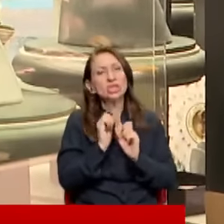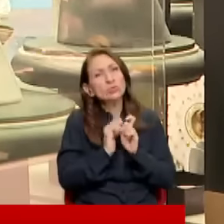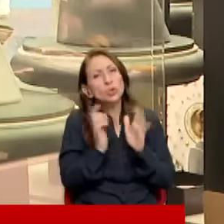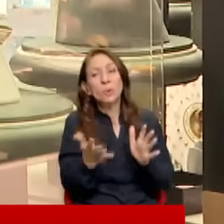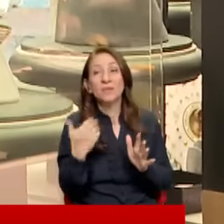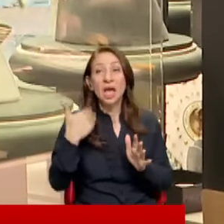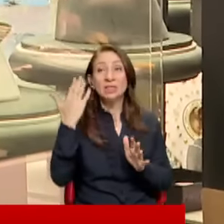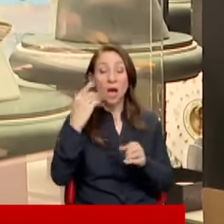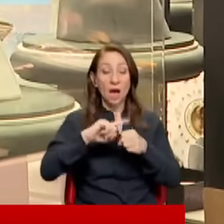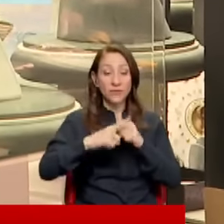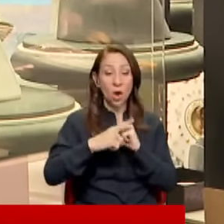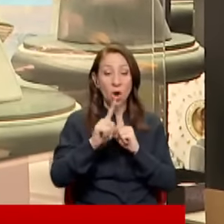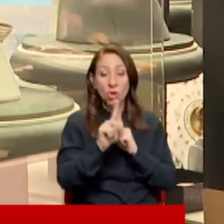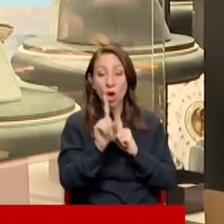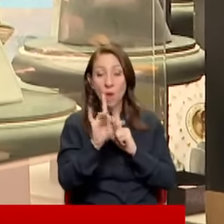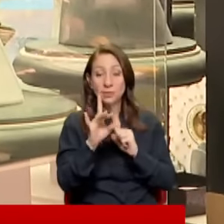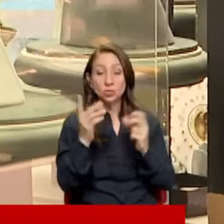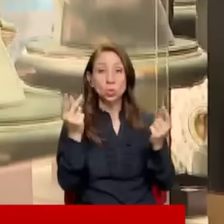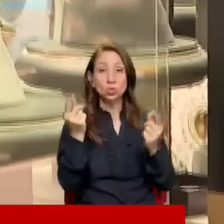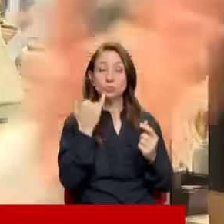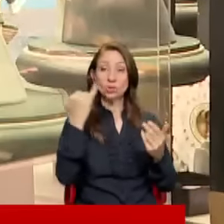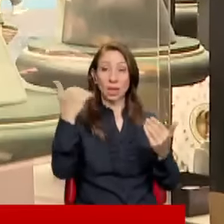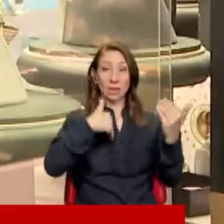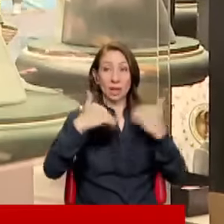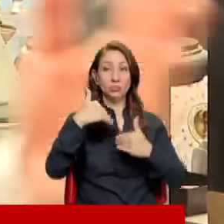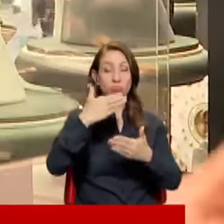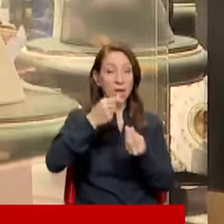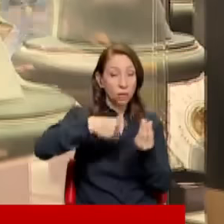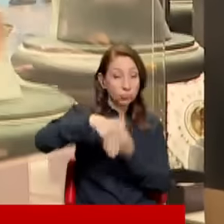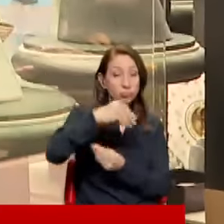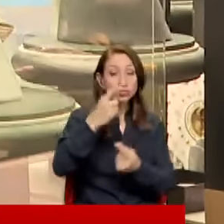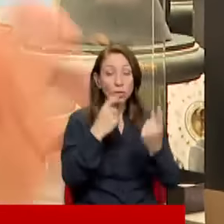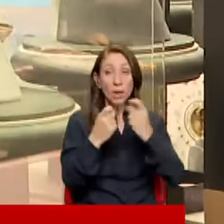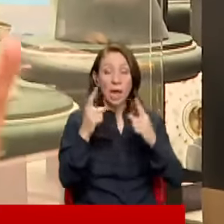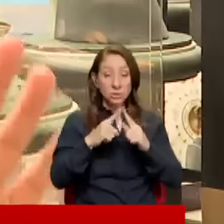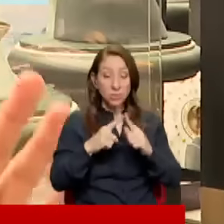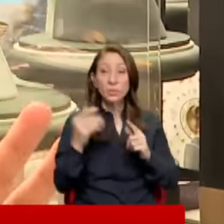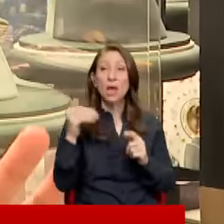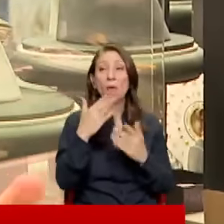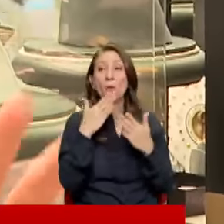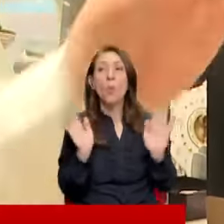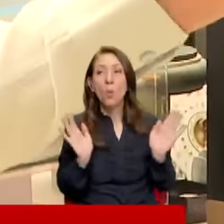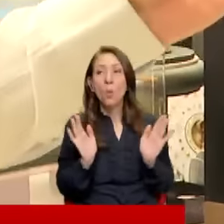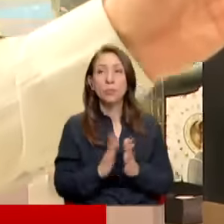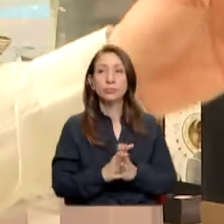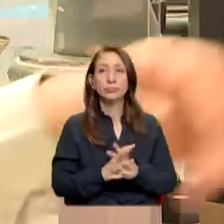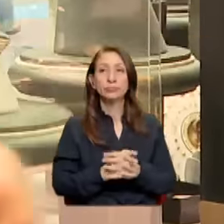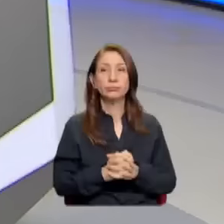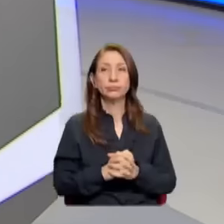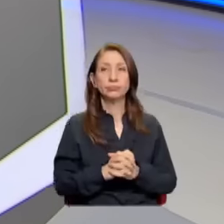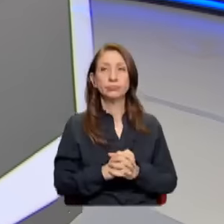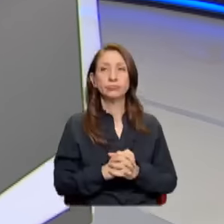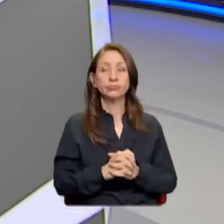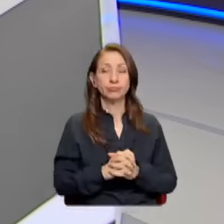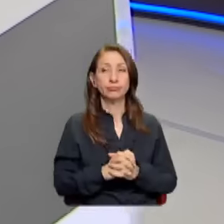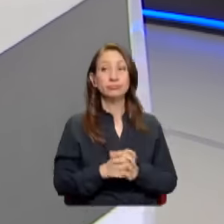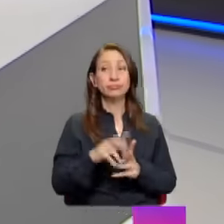eskiden bize haftada 11 tane Düğüncü müşterisi gelirdi inanın bozdurmaya sormaya hesaplatmak gelen artık yok